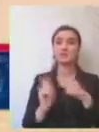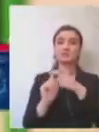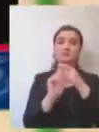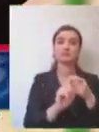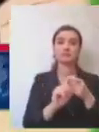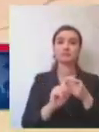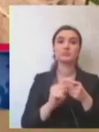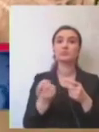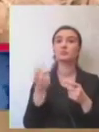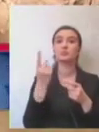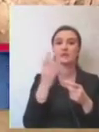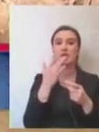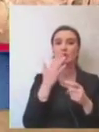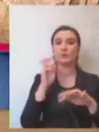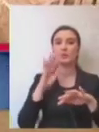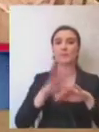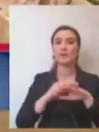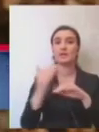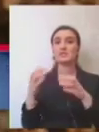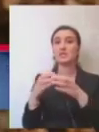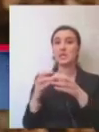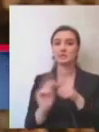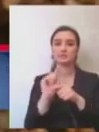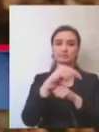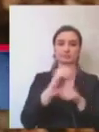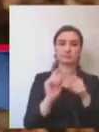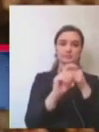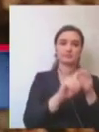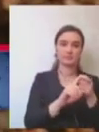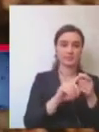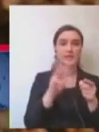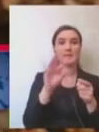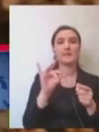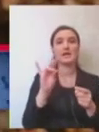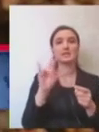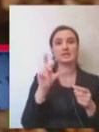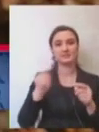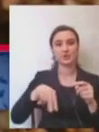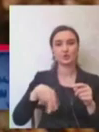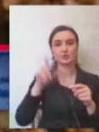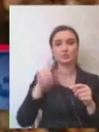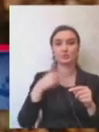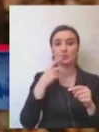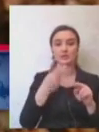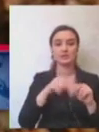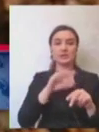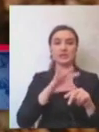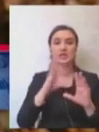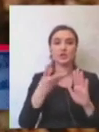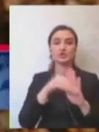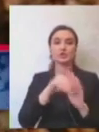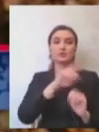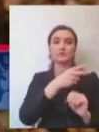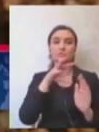ეგროწოდებულ ეროვნული ბანკის კლასტერს. დღესვე მარინა ეზუგბაიამ მათ კლინიკაში მოთავსებულ სხვა პაციენტების ჯანმრთელობის